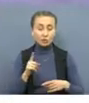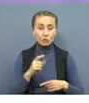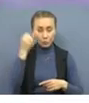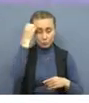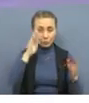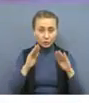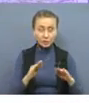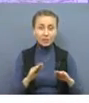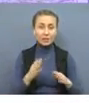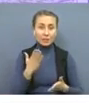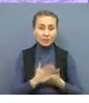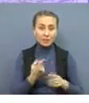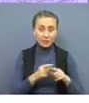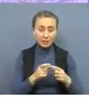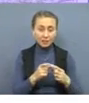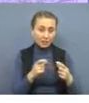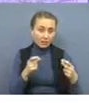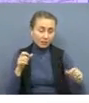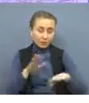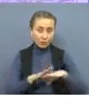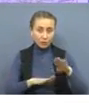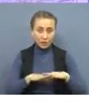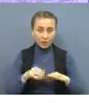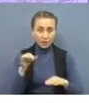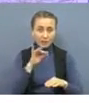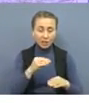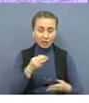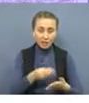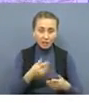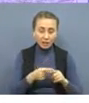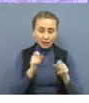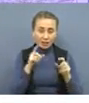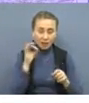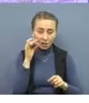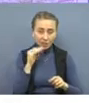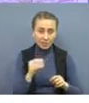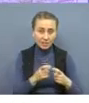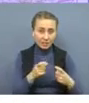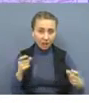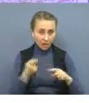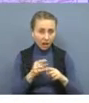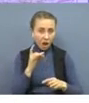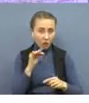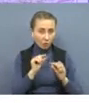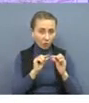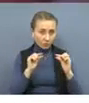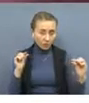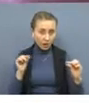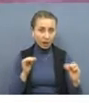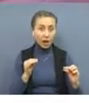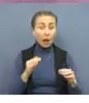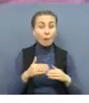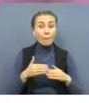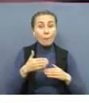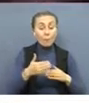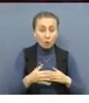такими экспонатами. Вот я сейчас держу в руках и чувствую историческую ценность. Это золотоордынская сабля, она ровная. Чуть позже, когда образовалось казахское